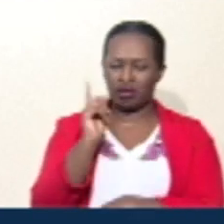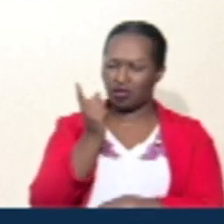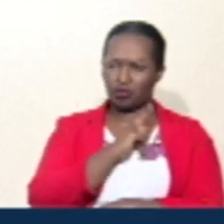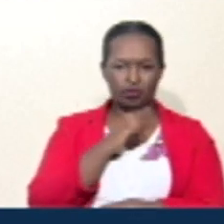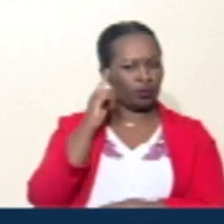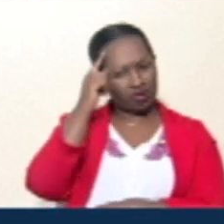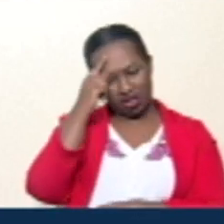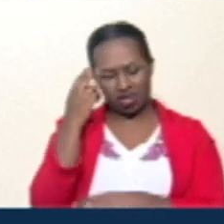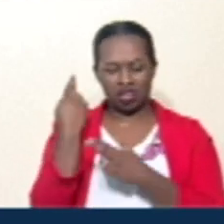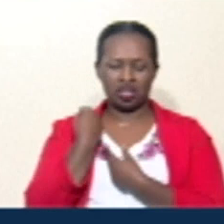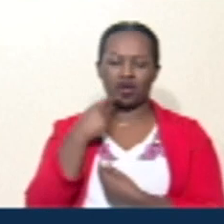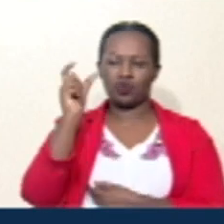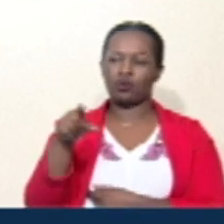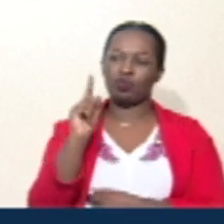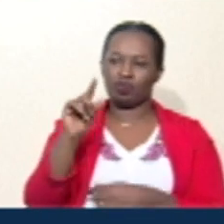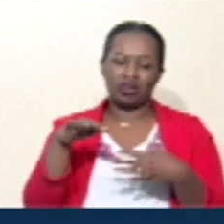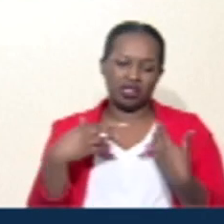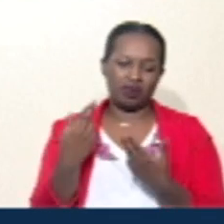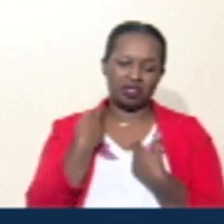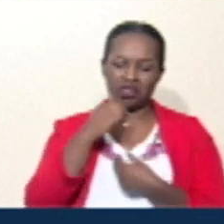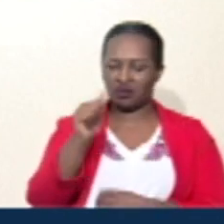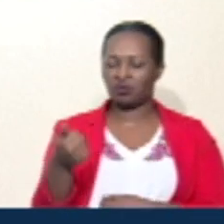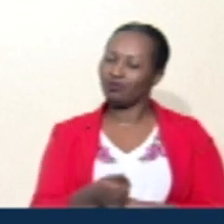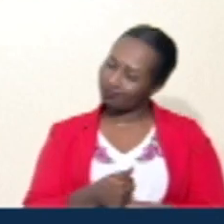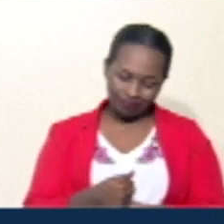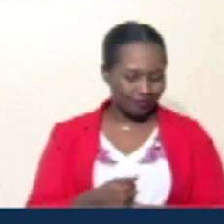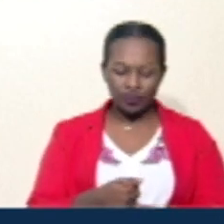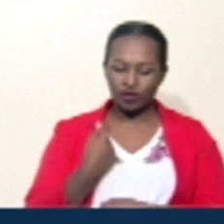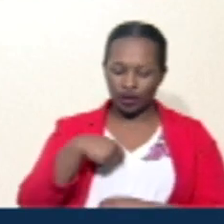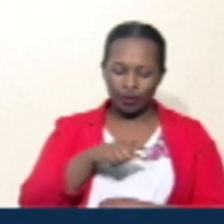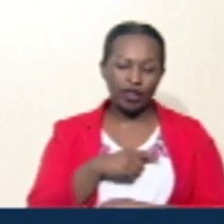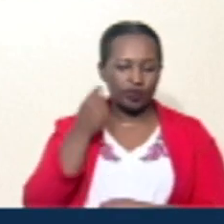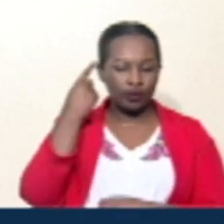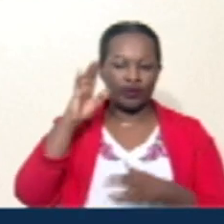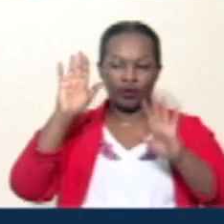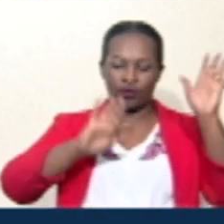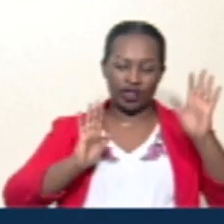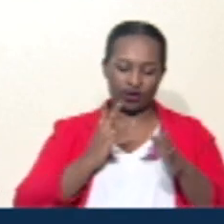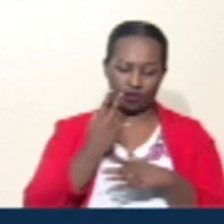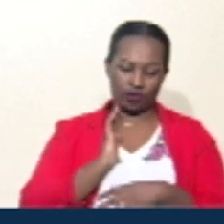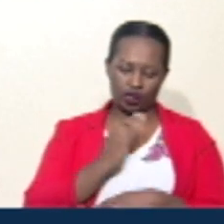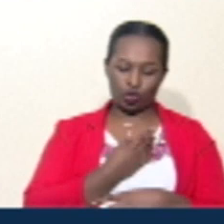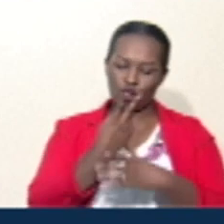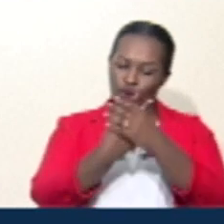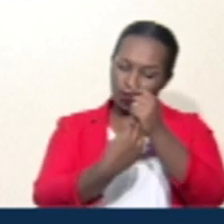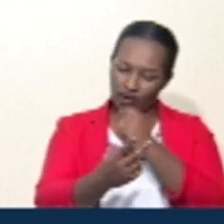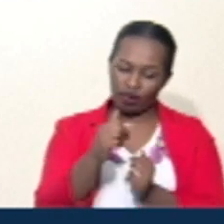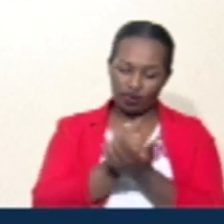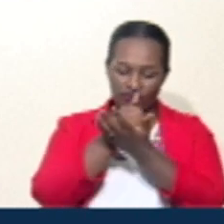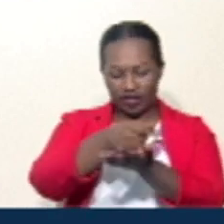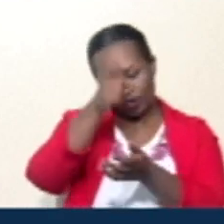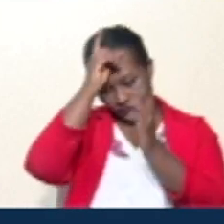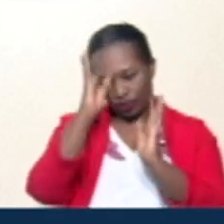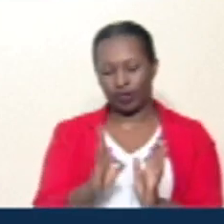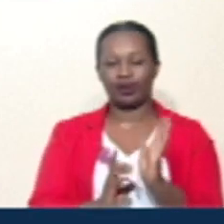ko ari inshingano z'umwe cyangwa undi, ahubwo tukumva ko ari uruhare rwacu twembi kugira ngo tugire icyo dukora ku muturage kandi